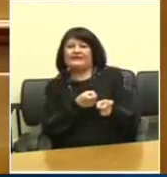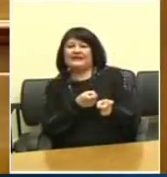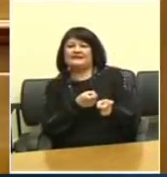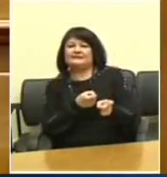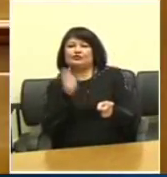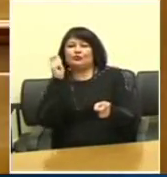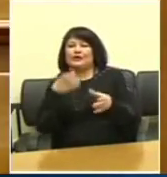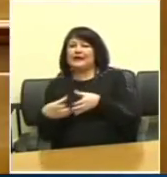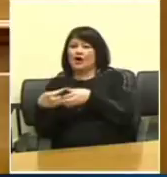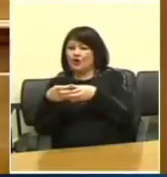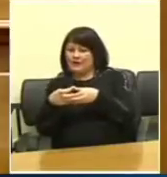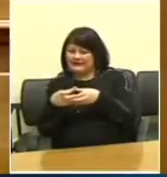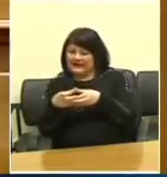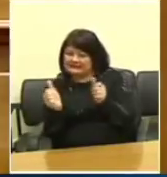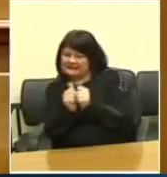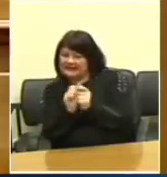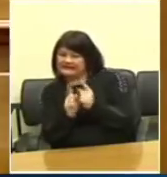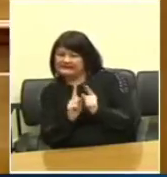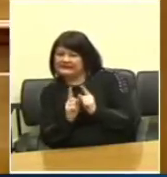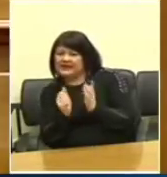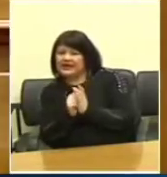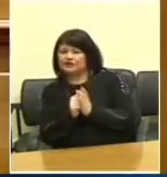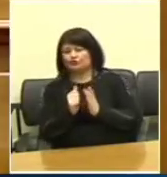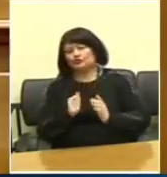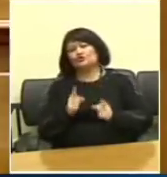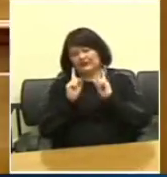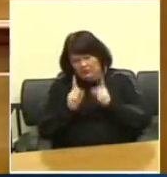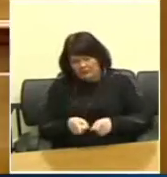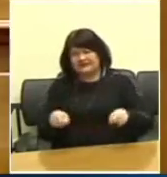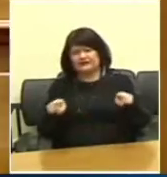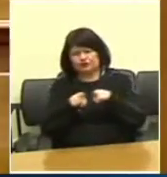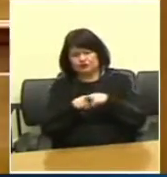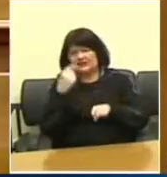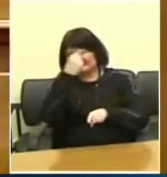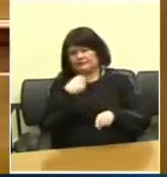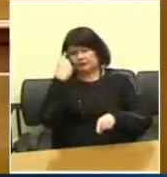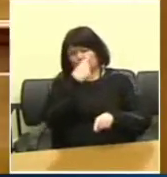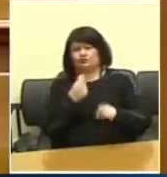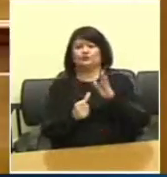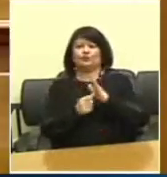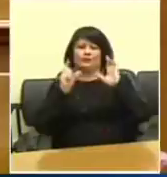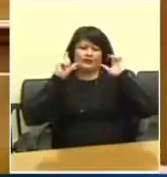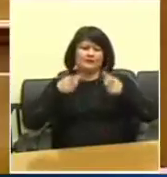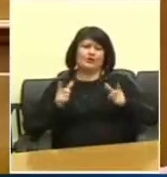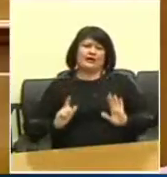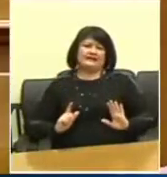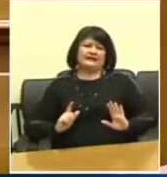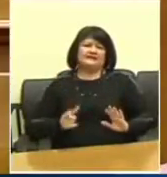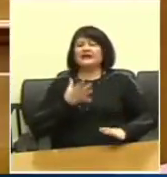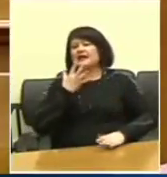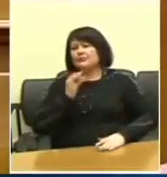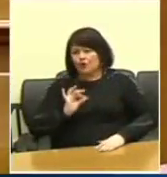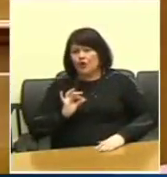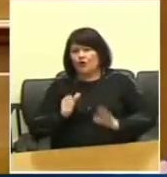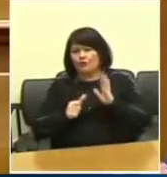πολιτικών δυνάμεων για το πρόσωπο του Πρόεδρου της Δημοκρατίας, ακριβώς επειδή ο Πρόεδρος της Δημοκρατίας είναι